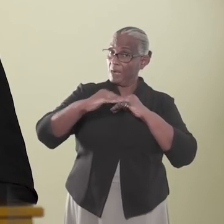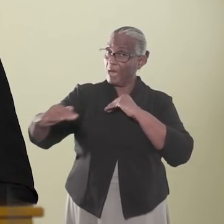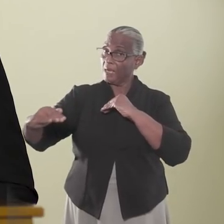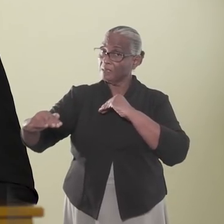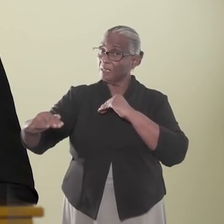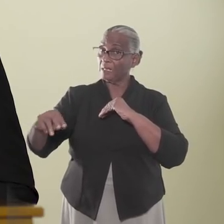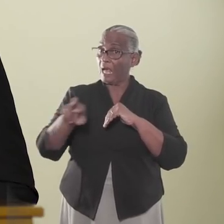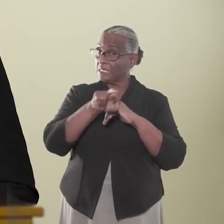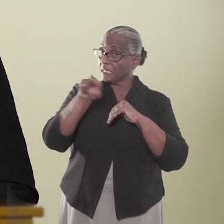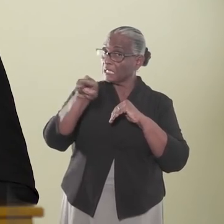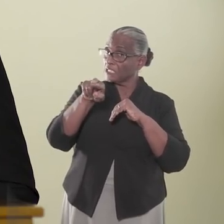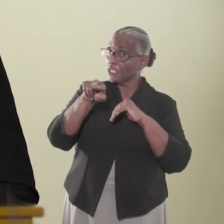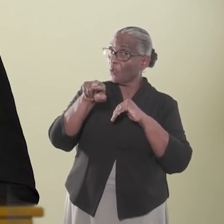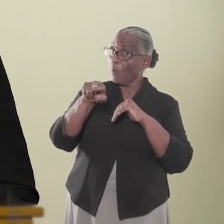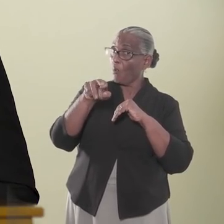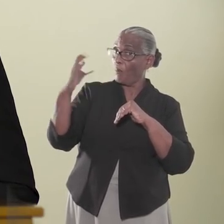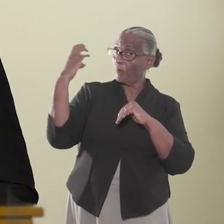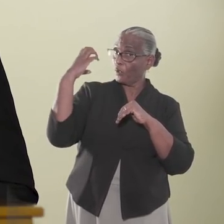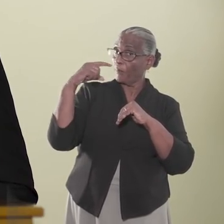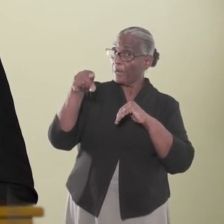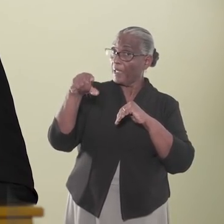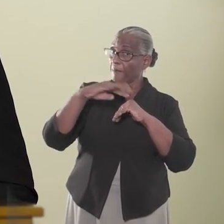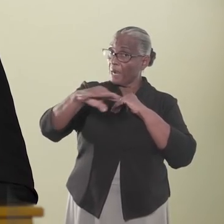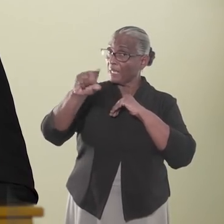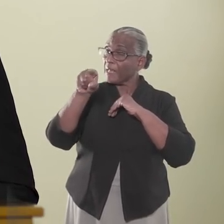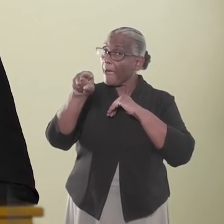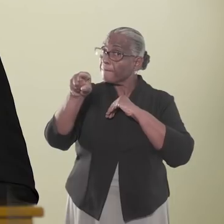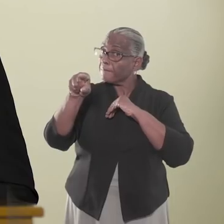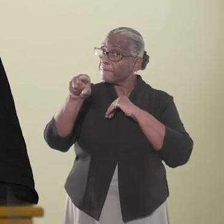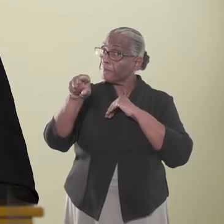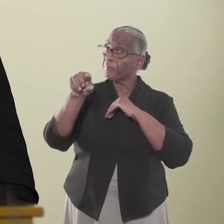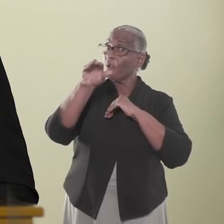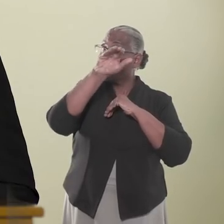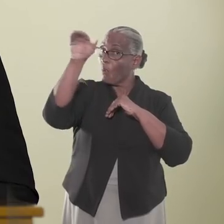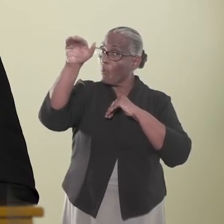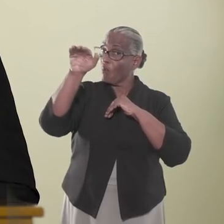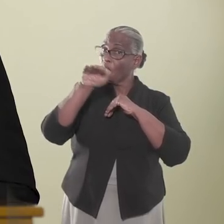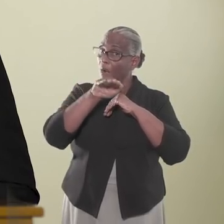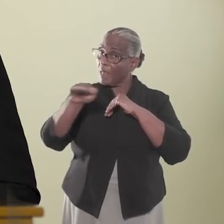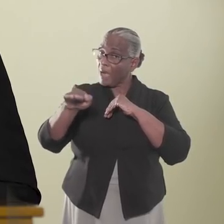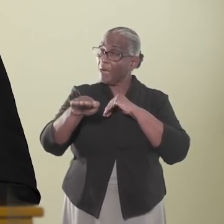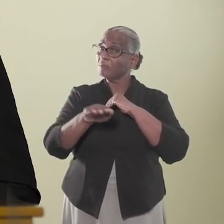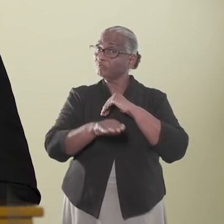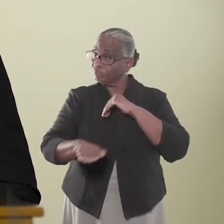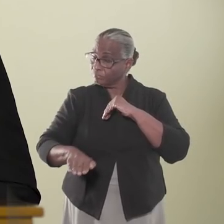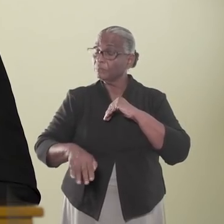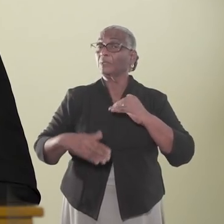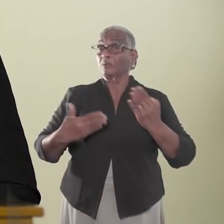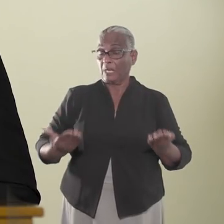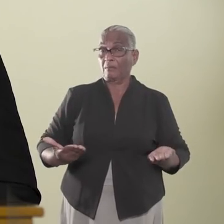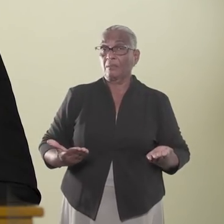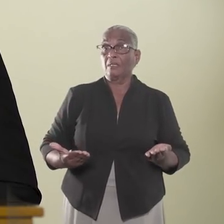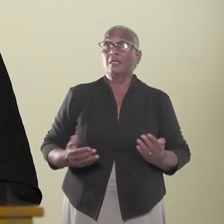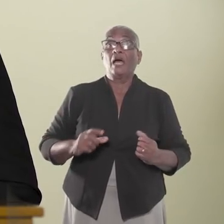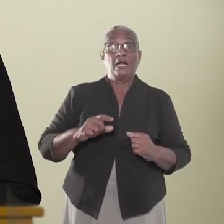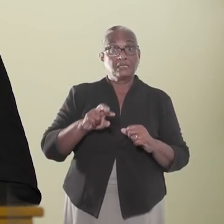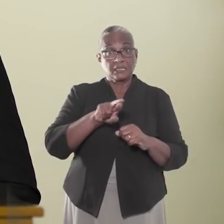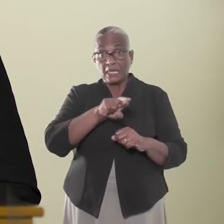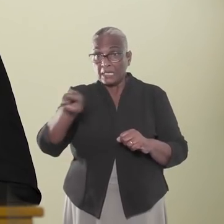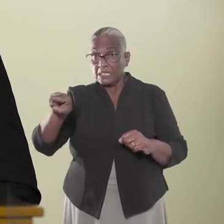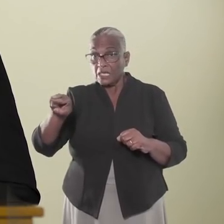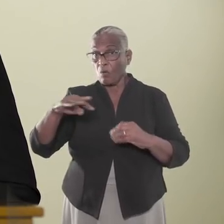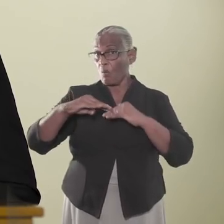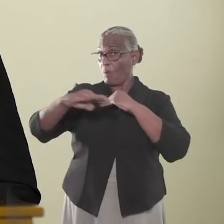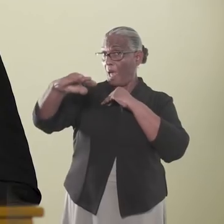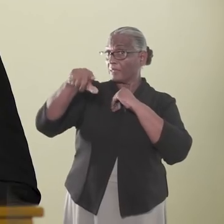worden de landen naar risico geclassificeerd. Laag, medium en hoog risico. Aan de